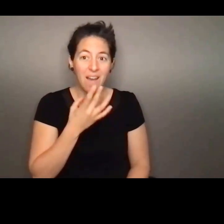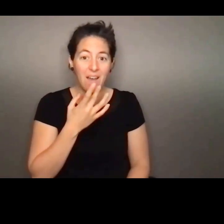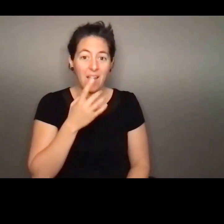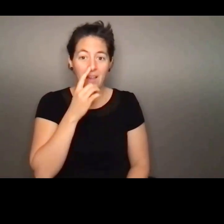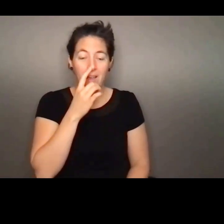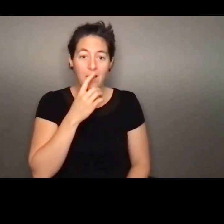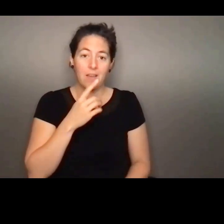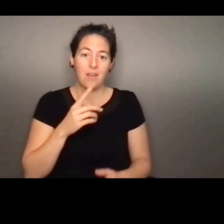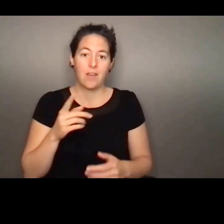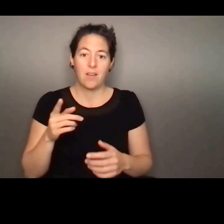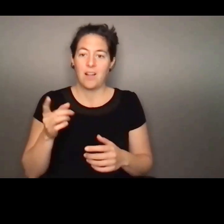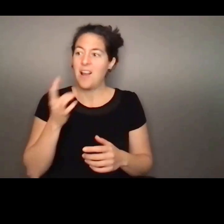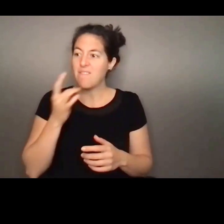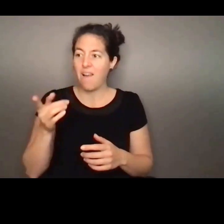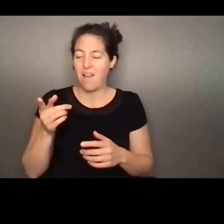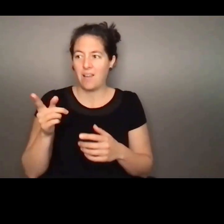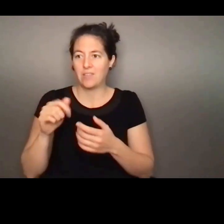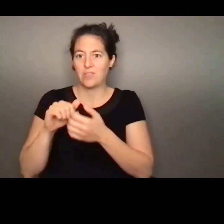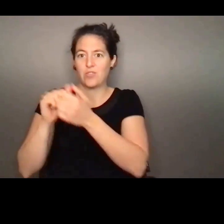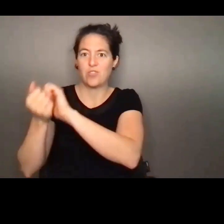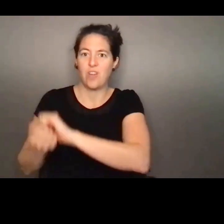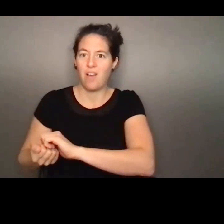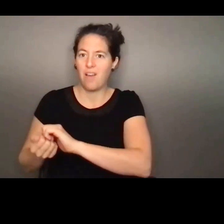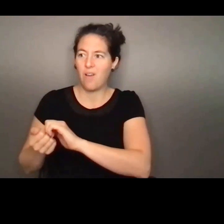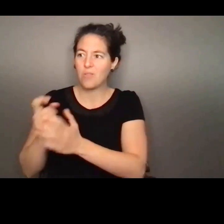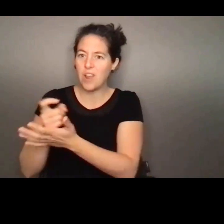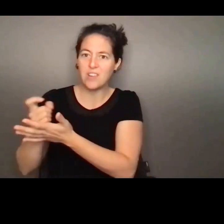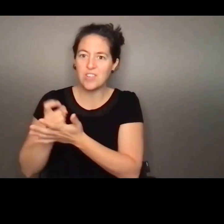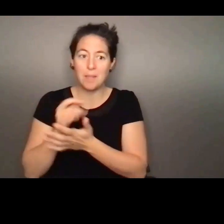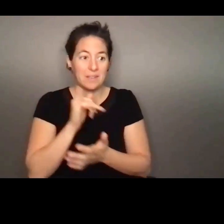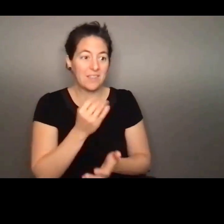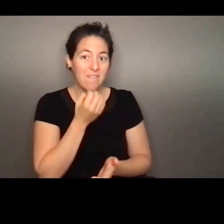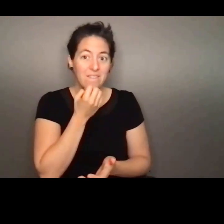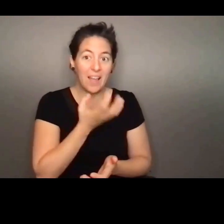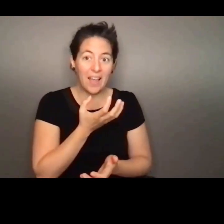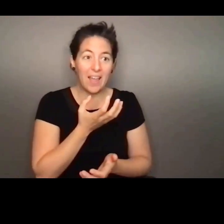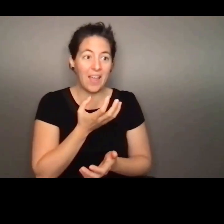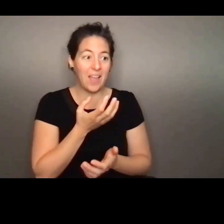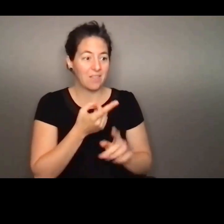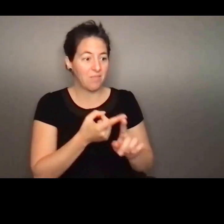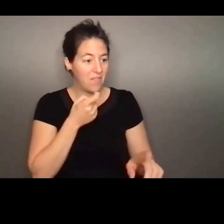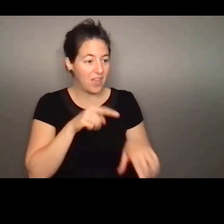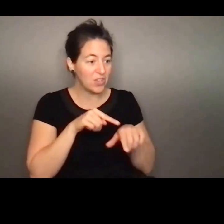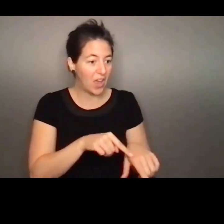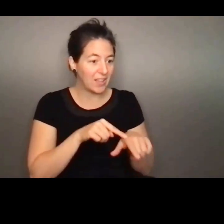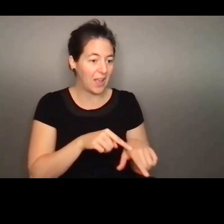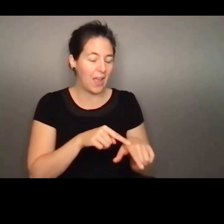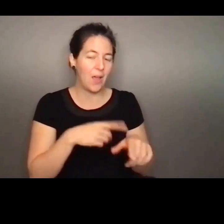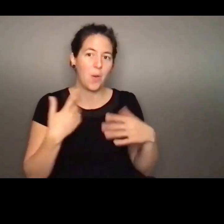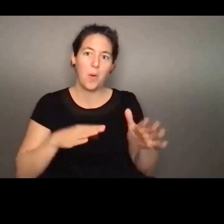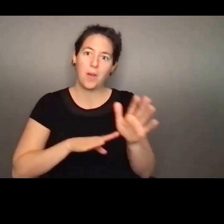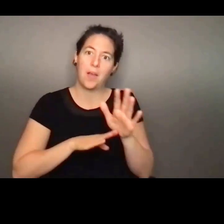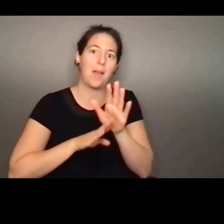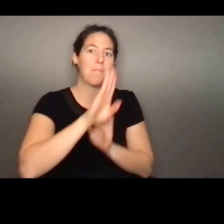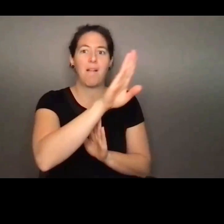tellement transformé. Tandis que lorsqu'on a des produits frais l'hiver qui viennent de notre jardin, c'est une amélioration par